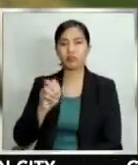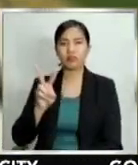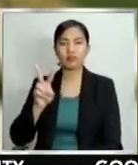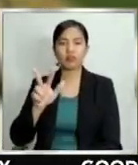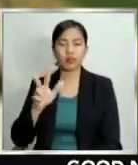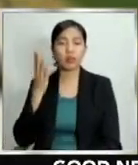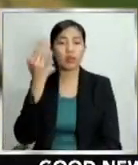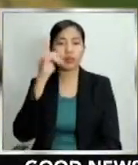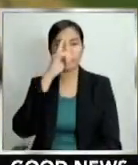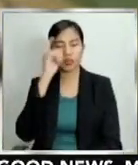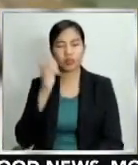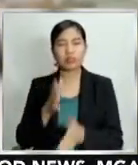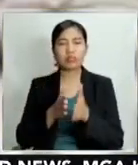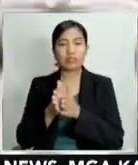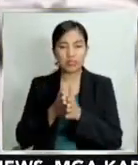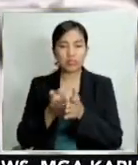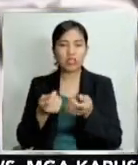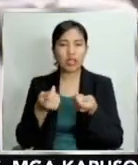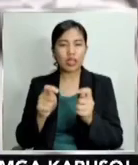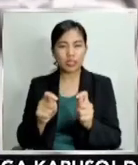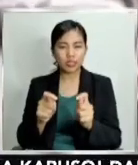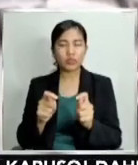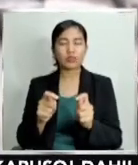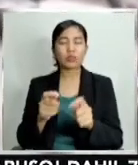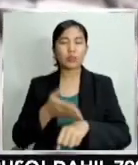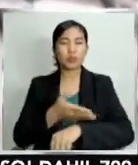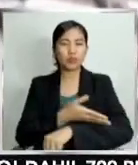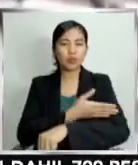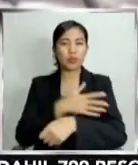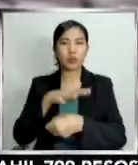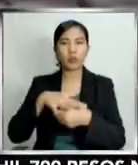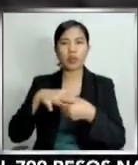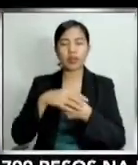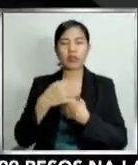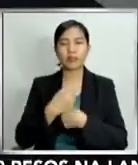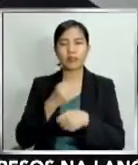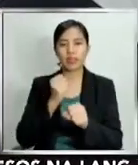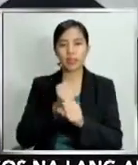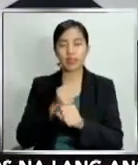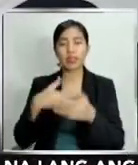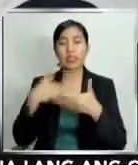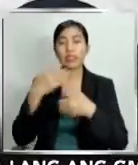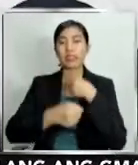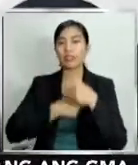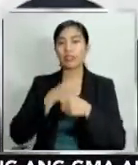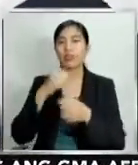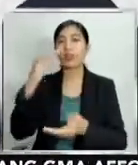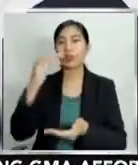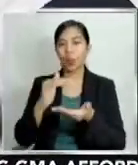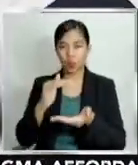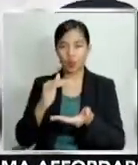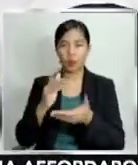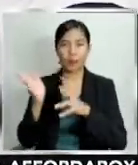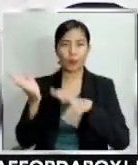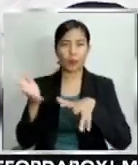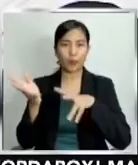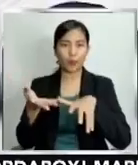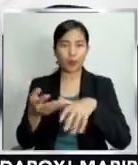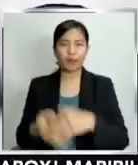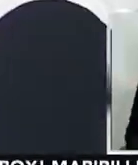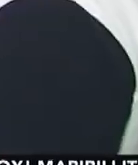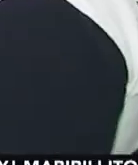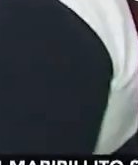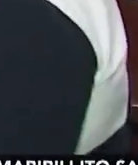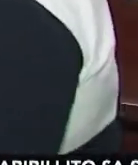ang local production, mas mababa pa ang i-import sa susunod na taon. Para sa GMA Integrated News, Bernadette